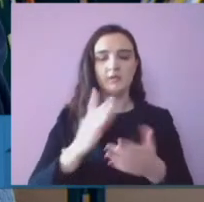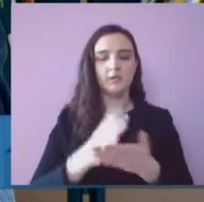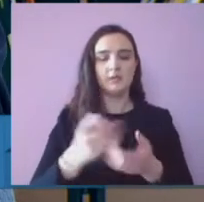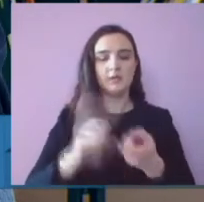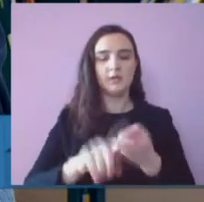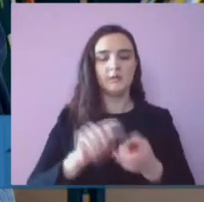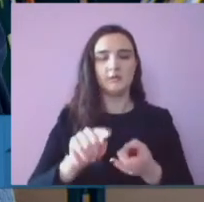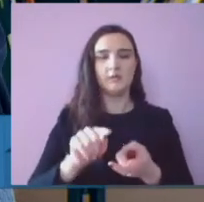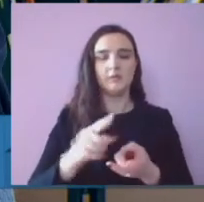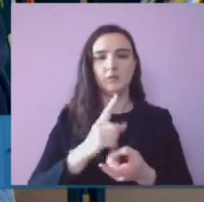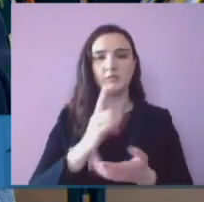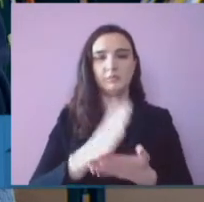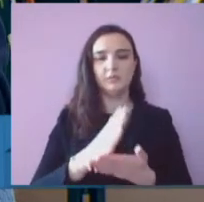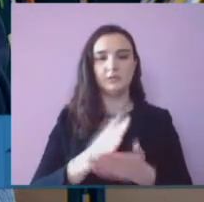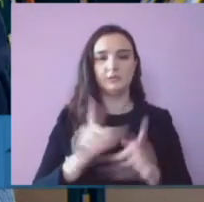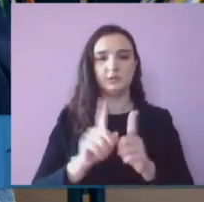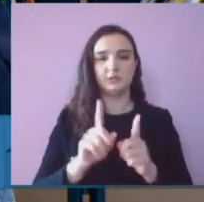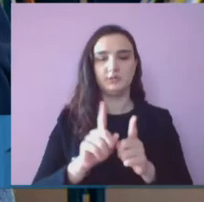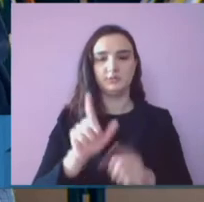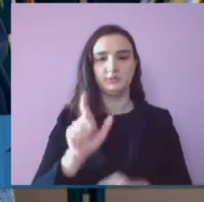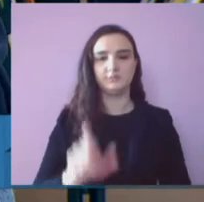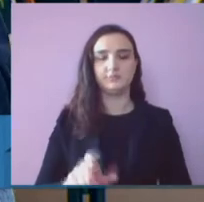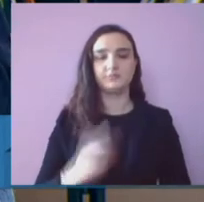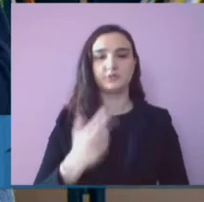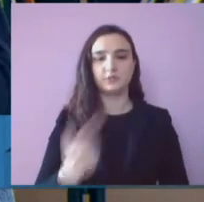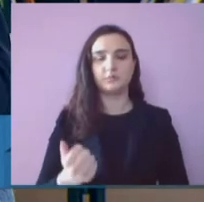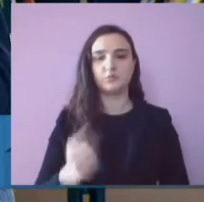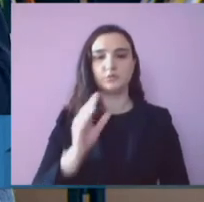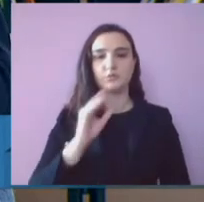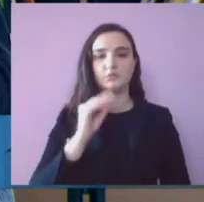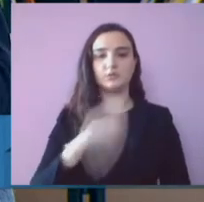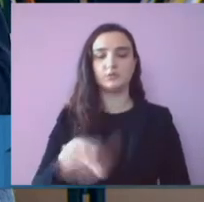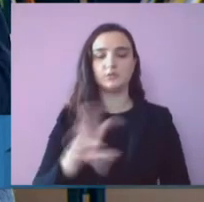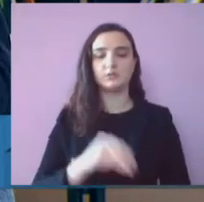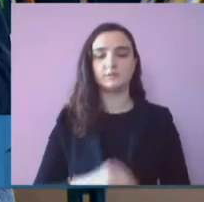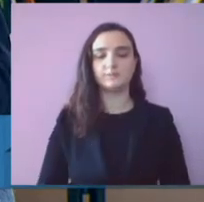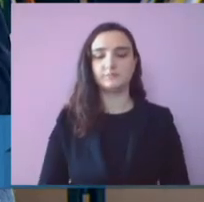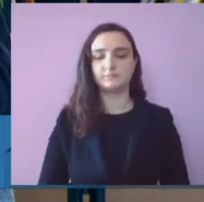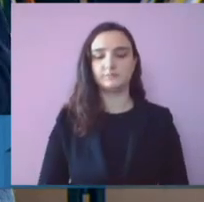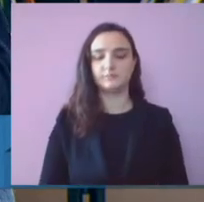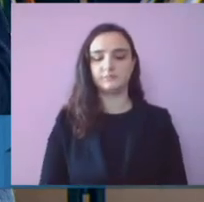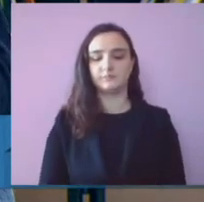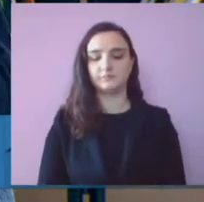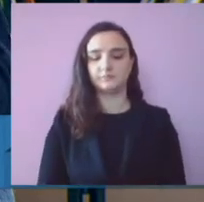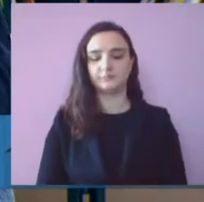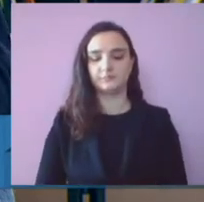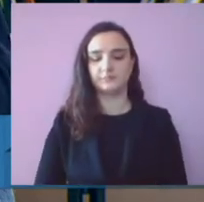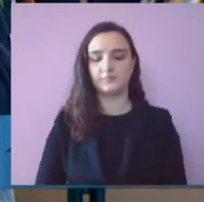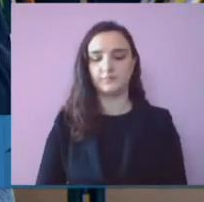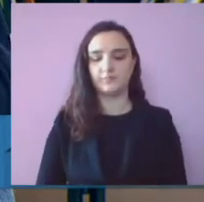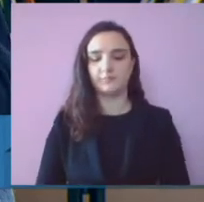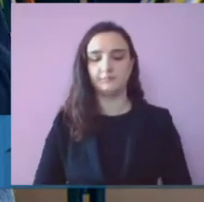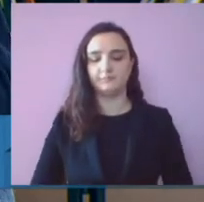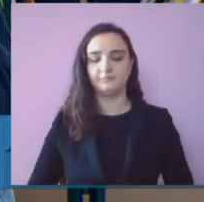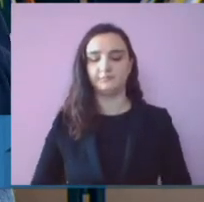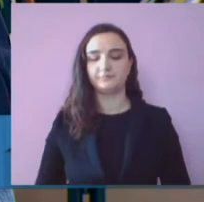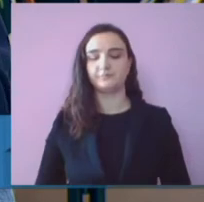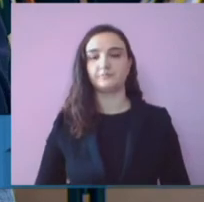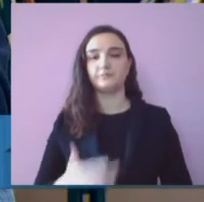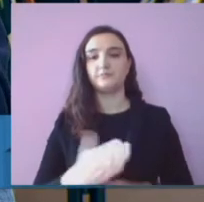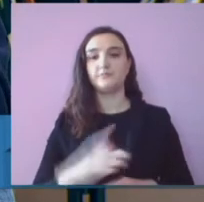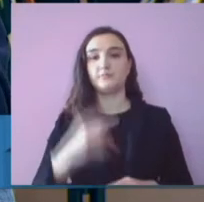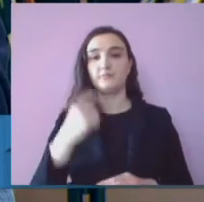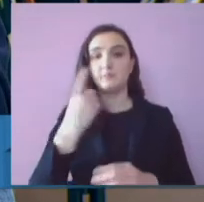დაკავშირებული, რატომ არის ასეთი. Რა თქმა უნდა, როდესაც ვთქვათ, ცალკე პირადი კომუნიკაციით შედის,